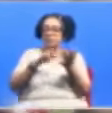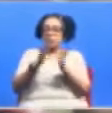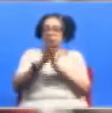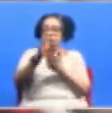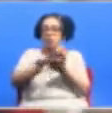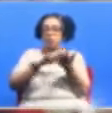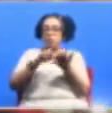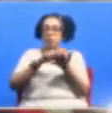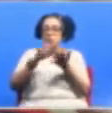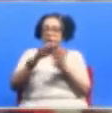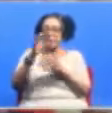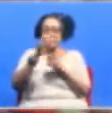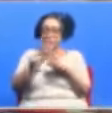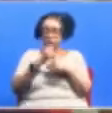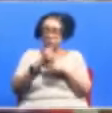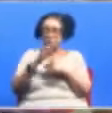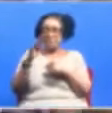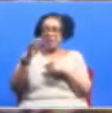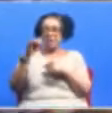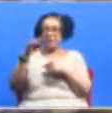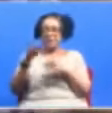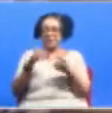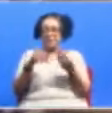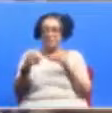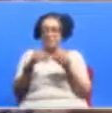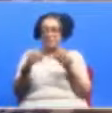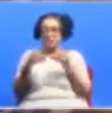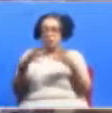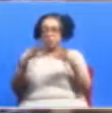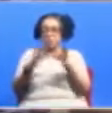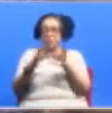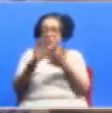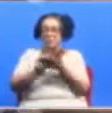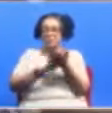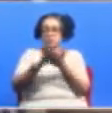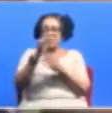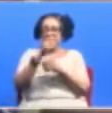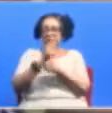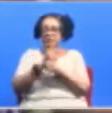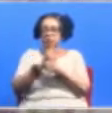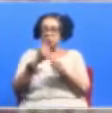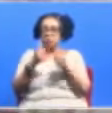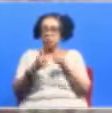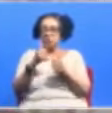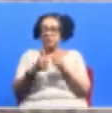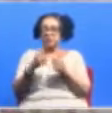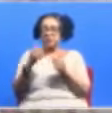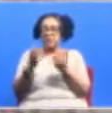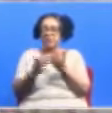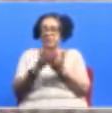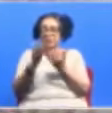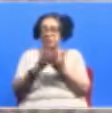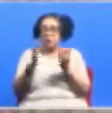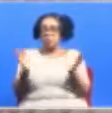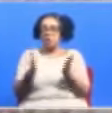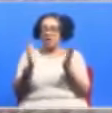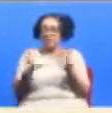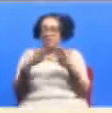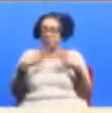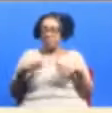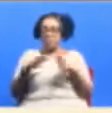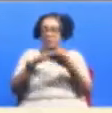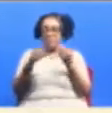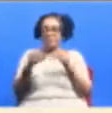organization, the Magarini Disabilities Project, a community-based organization that caters for the welfare of people living